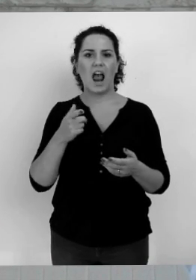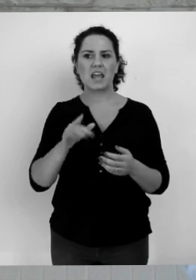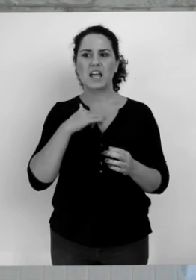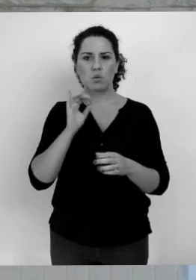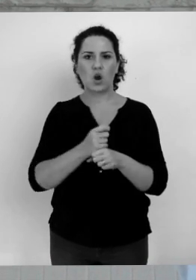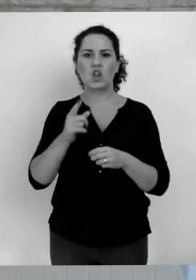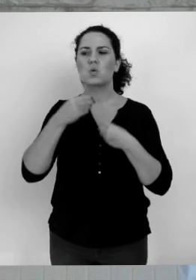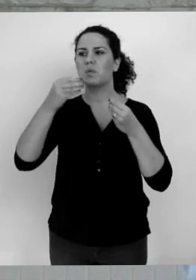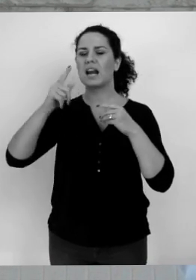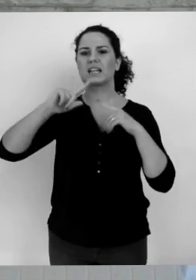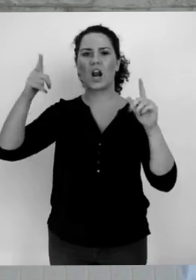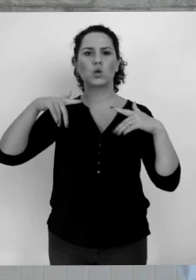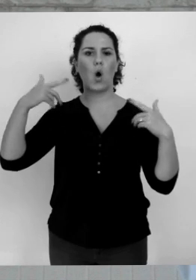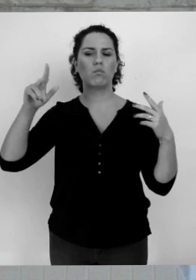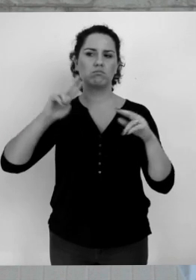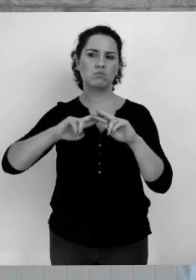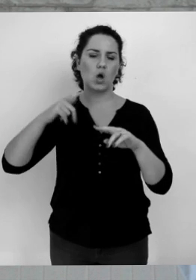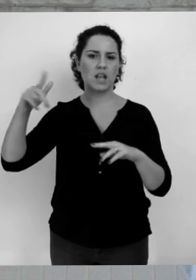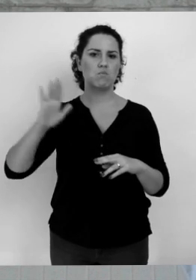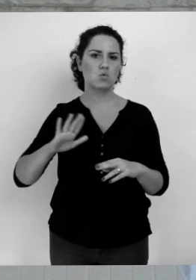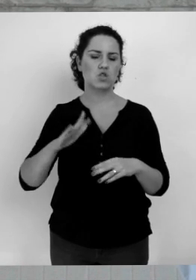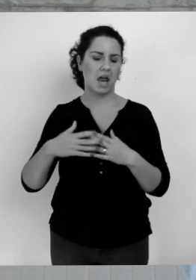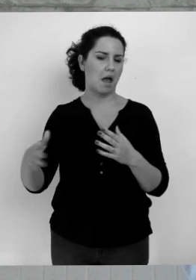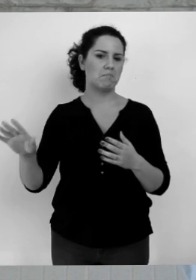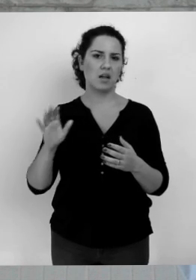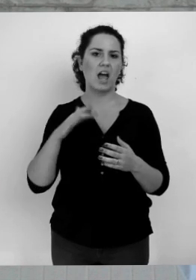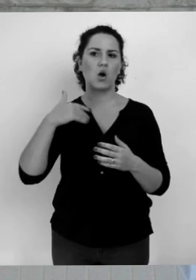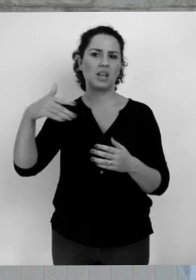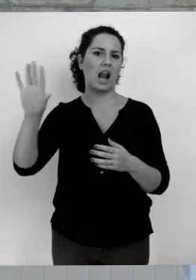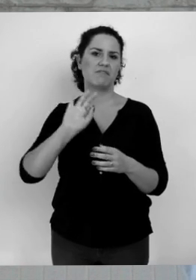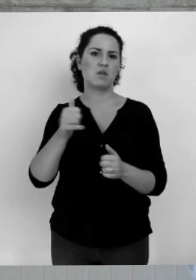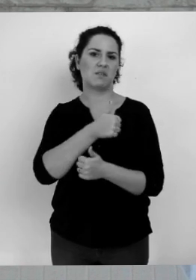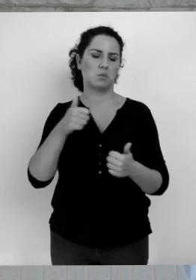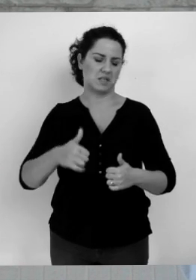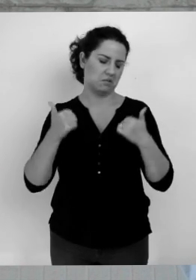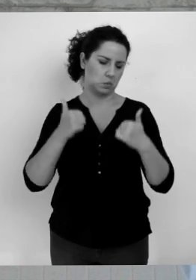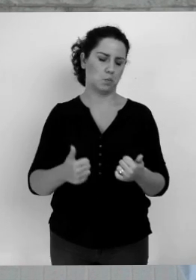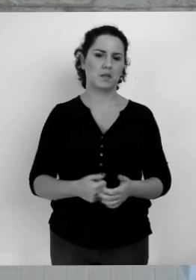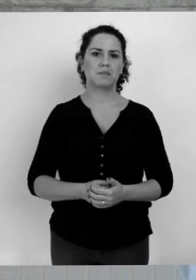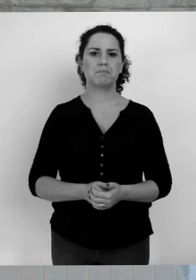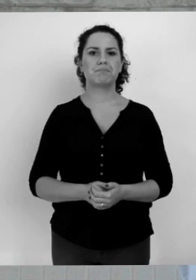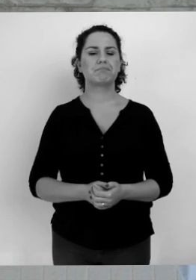prenijeli ostali mušterijama. Tako da, to je bilo super, sad je super.